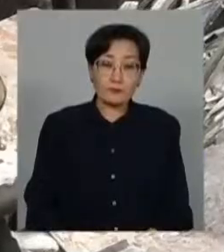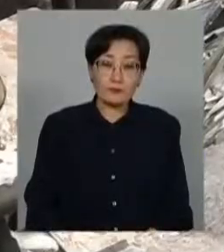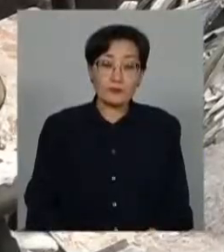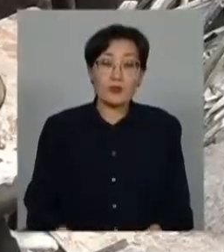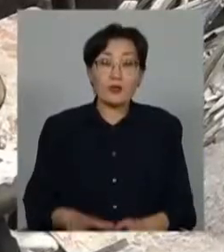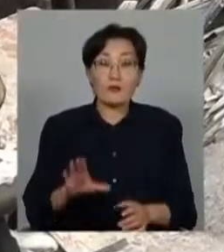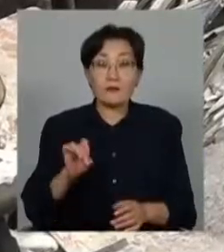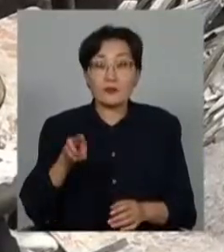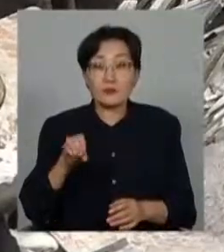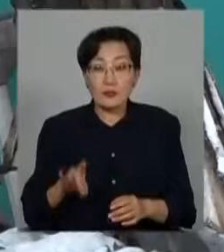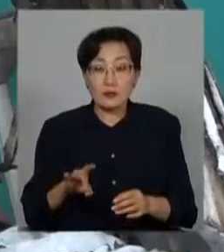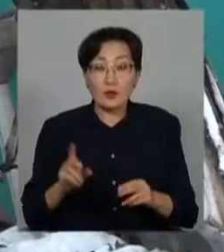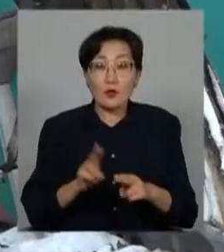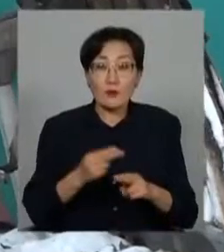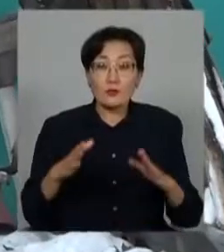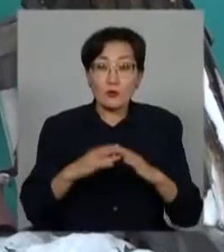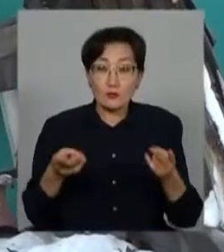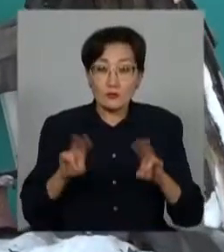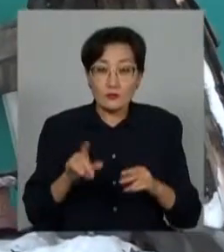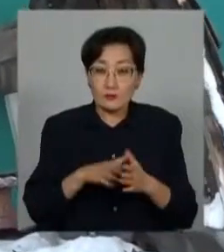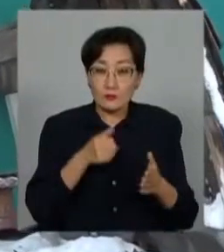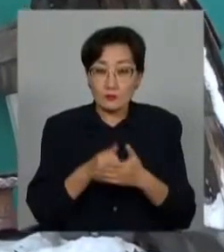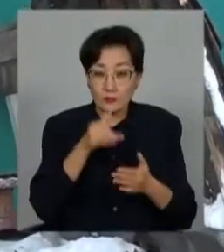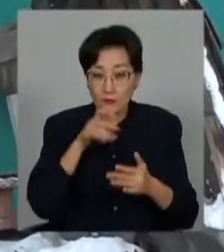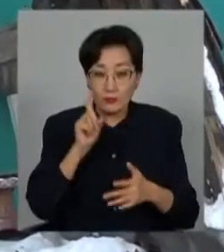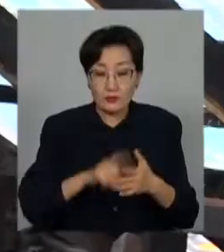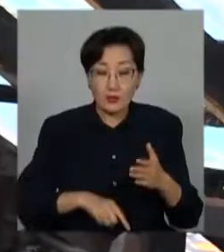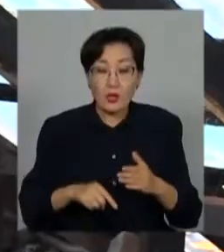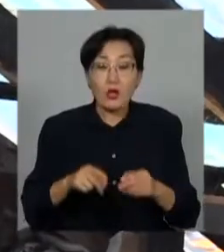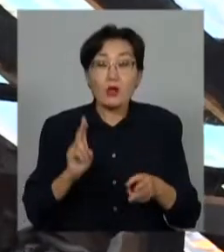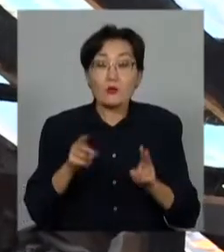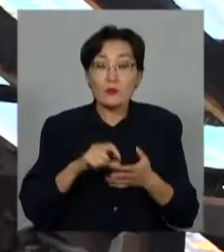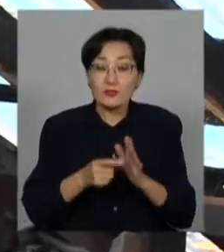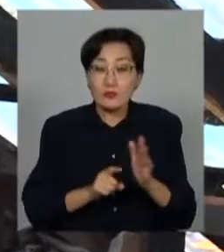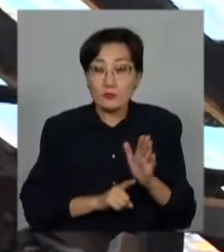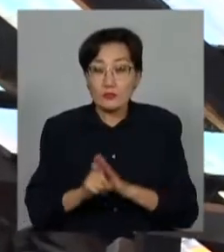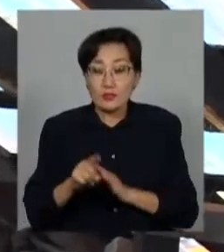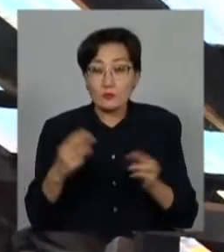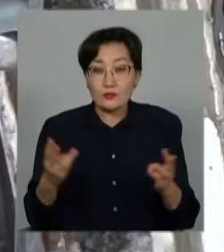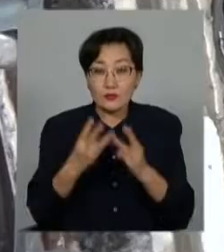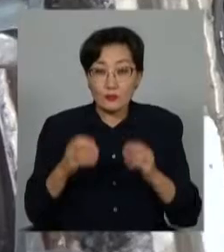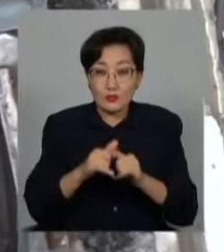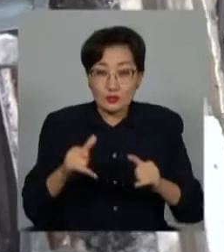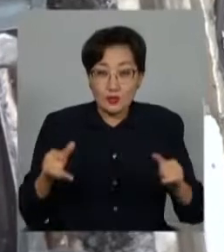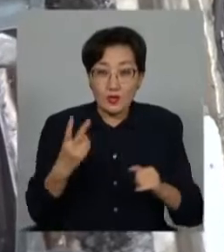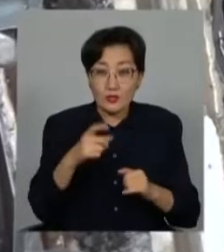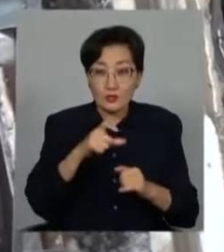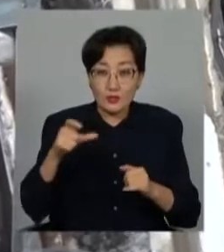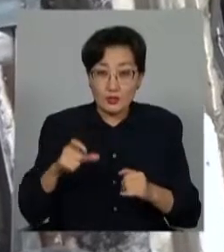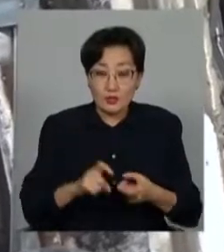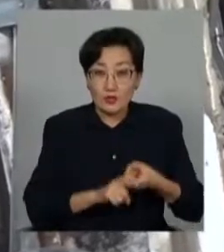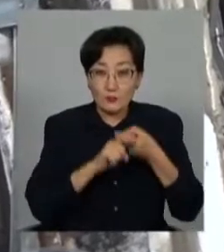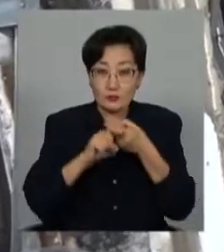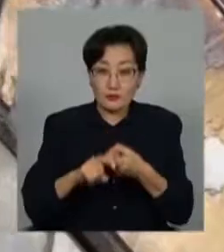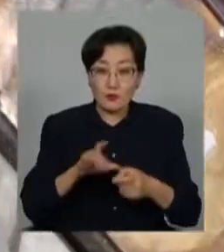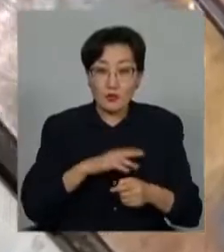Виктор Чен бір күнде үй жайсыз қалғанына әлі сене алар емес. Өрт үйдің ас бөлмесінен басталған, кейін қызыл жалын үдей түсіп, екінші қабатты да